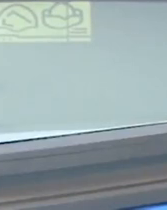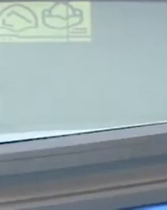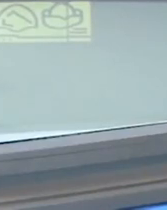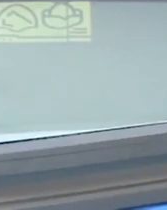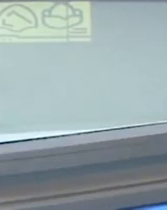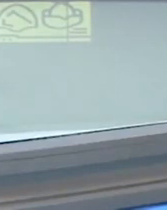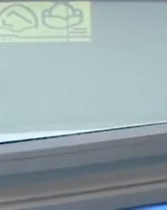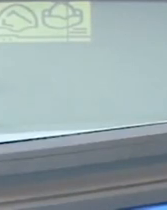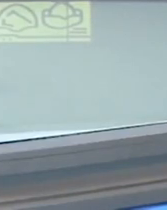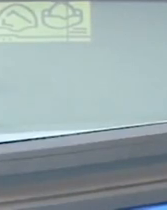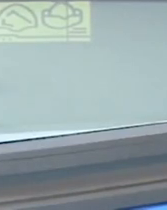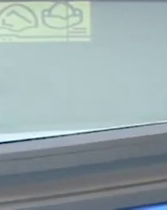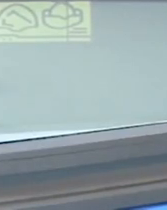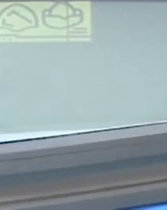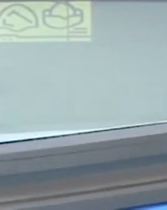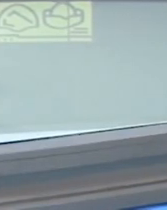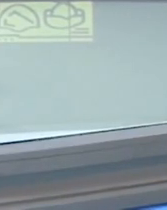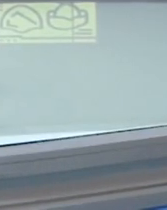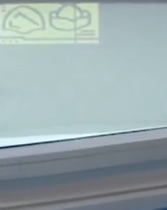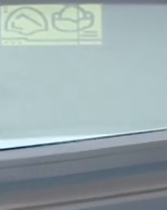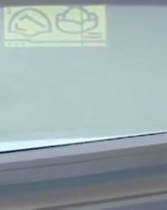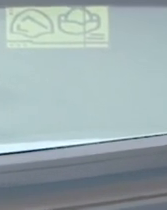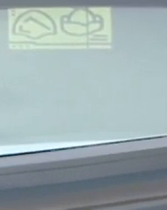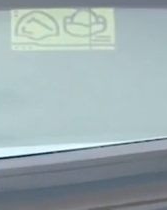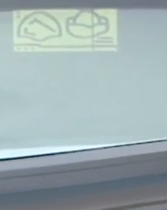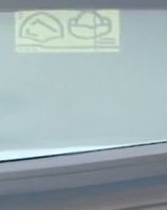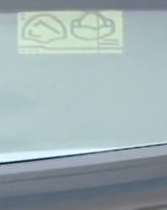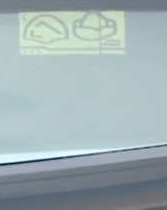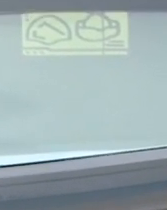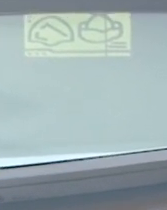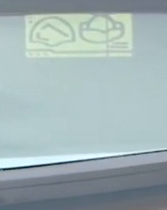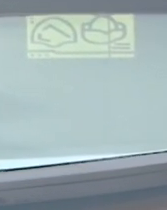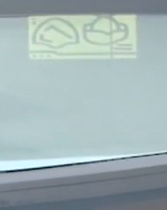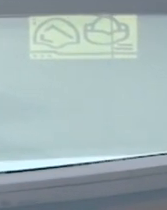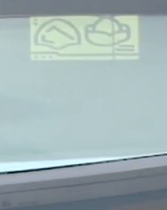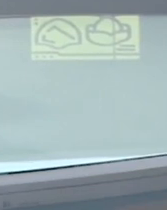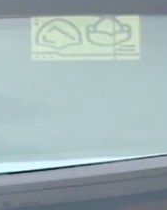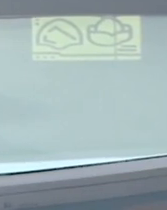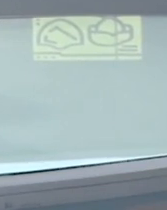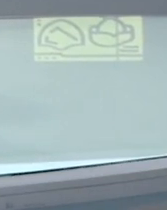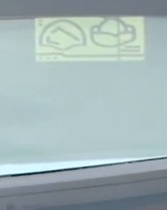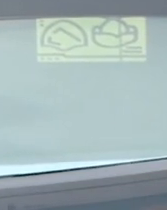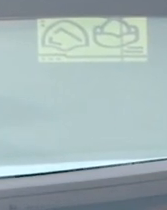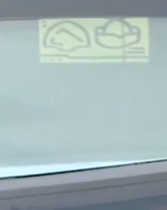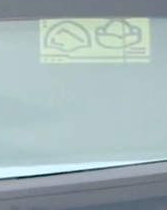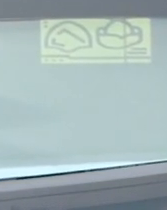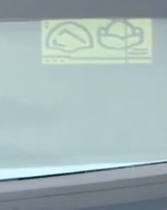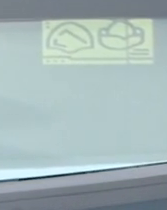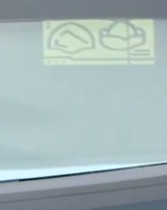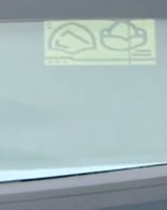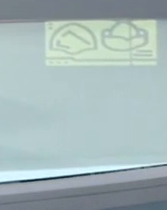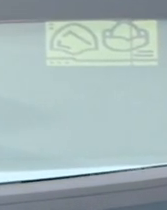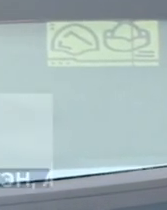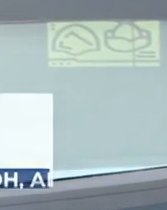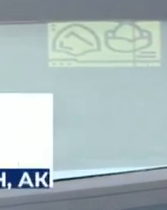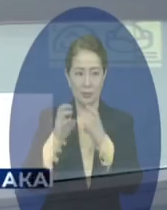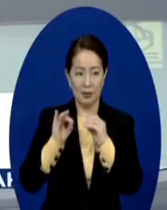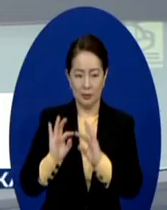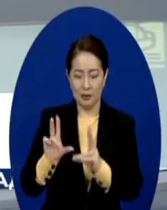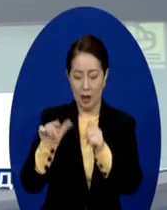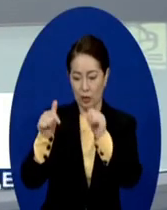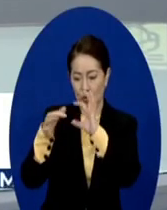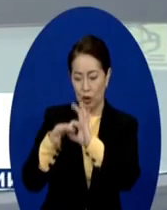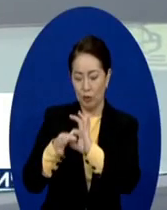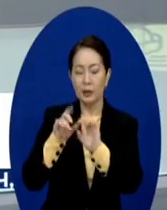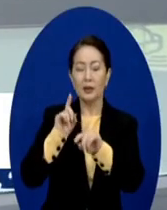Бид энэ 7 хоногт шин сэргэлтийн бодлогын үрээнд хийж хэрэгжүүлэх ажлынх тухай салбар бүрээр цуврал сурвалжлага бэлтгэн үргэлж байна. Энэ удаа төрийн байгууллагуудын бүтээмжийг сайжруулах